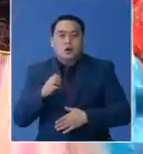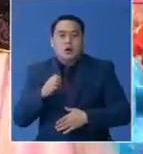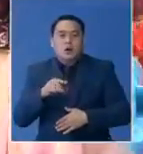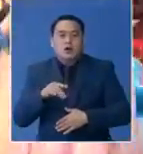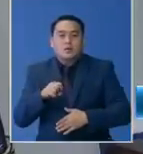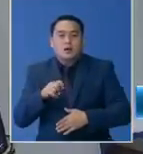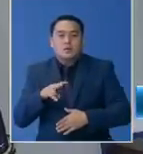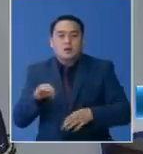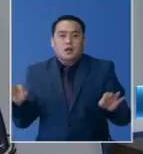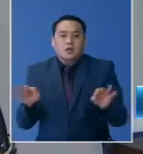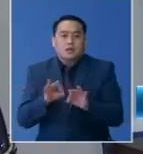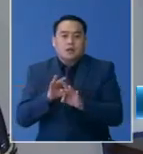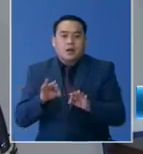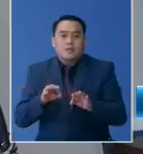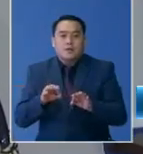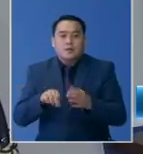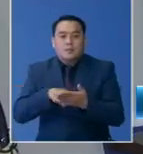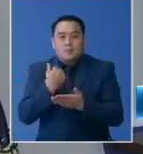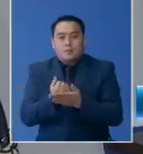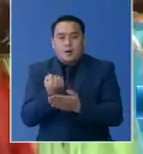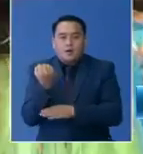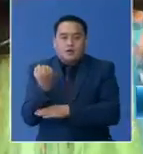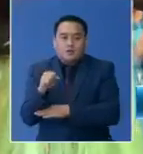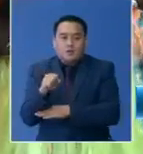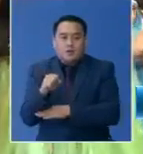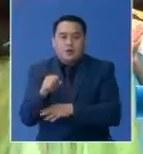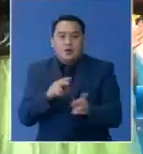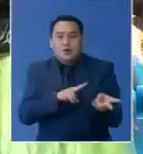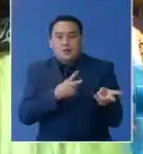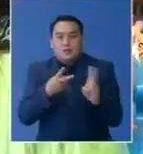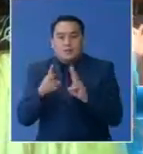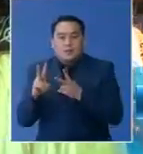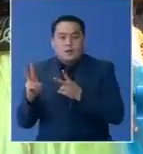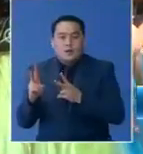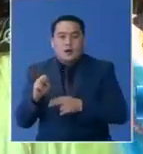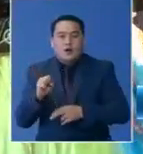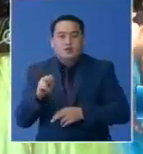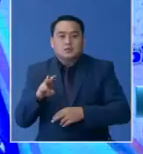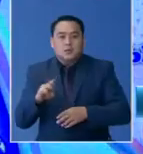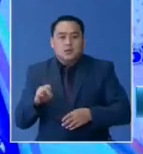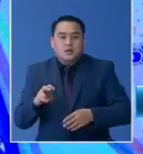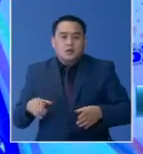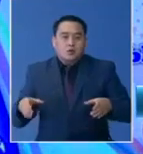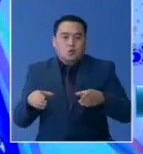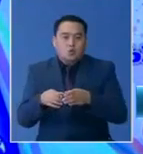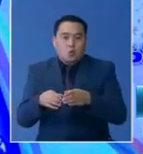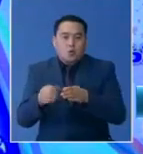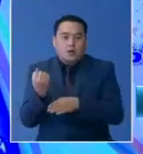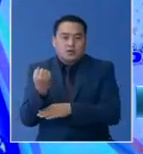ән номинациясы бойынша бас жүлдеге ие болды. Ал би шеберлігі бойынша Асмин тобы жеңімпаз деп